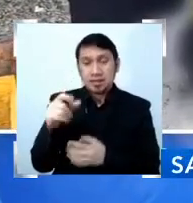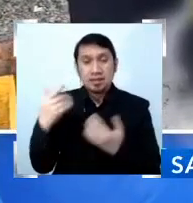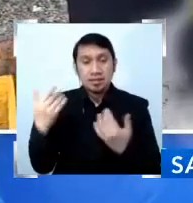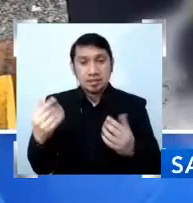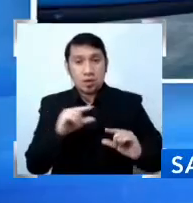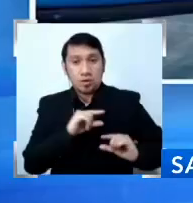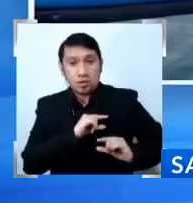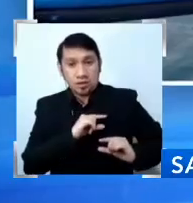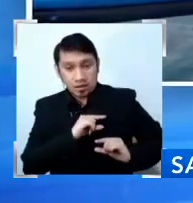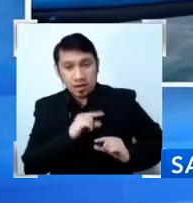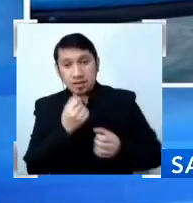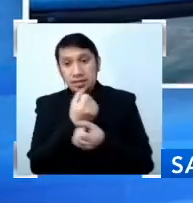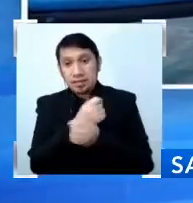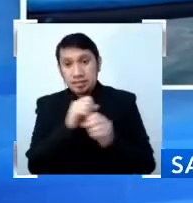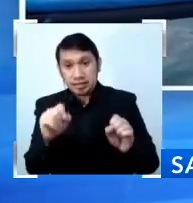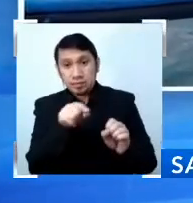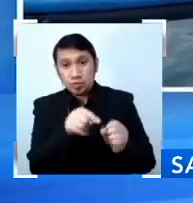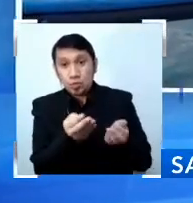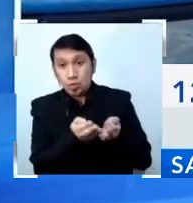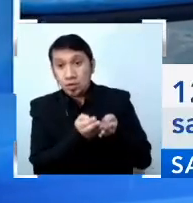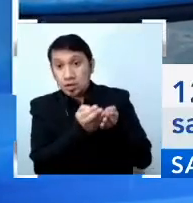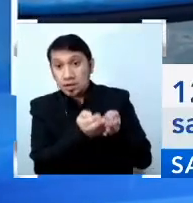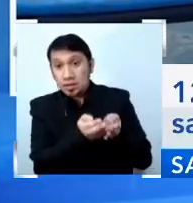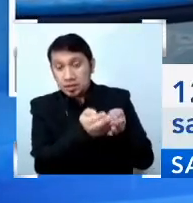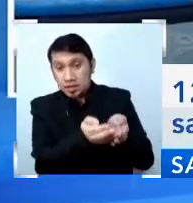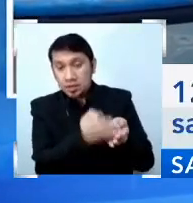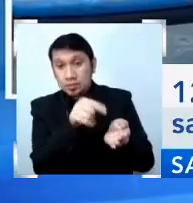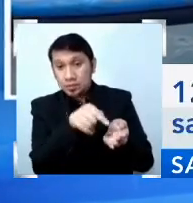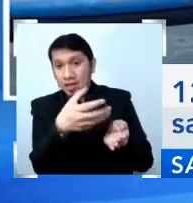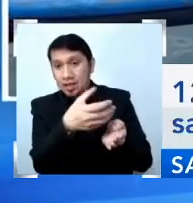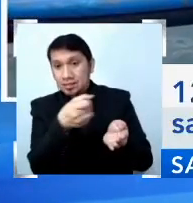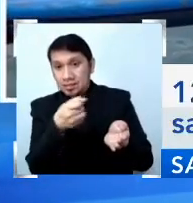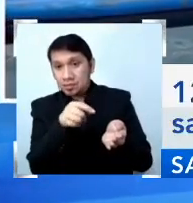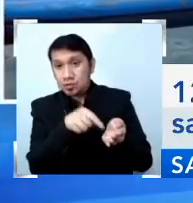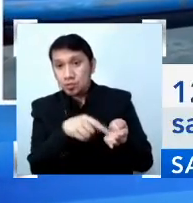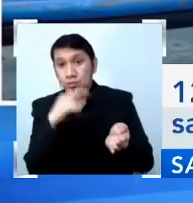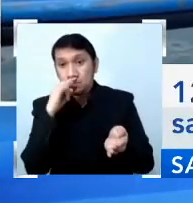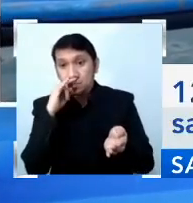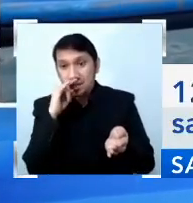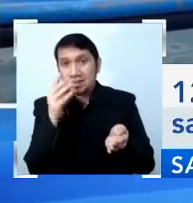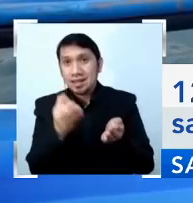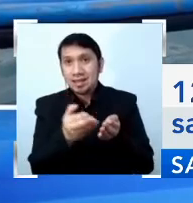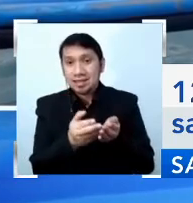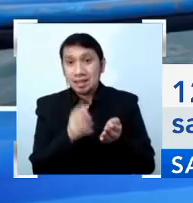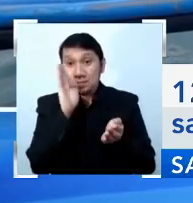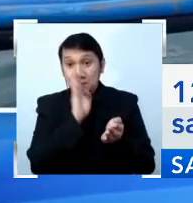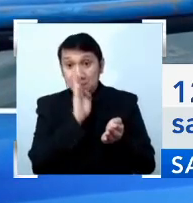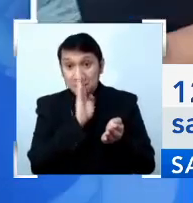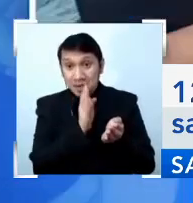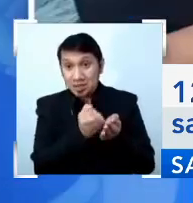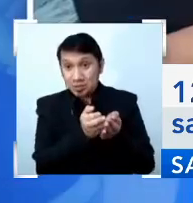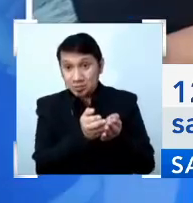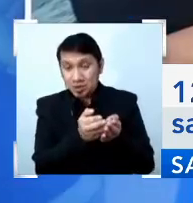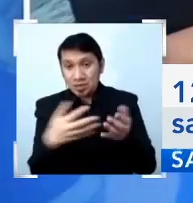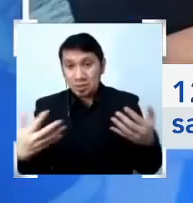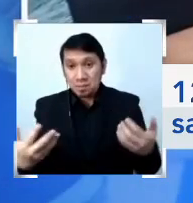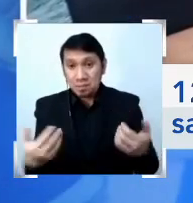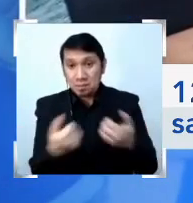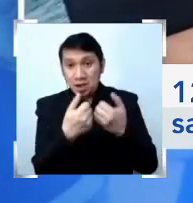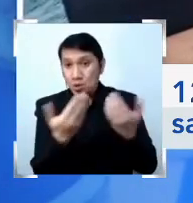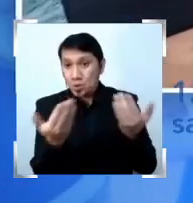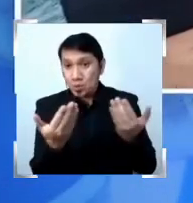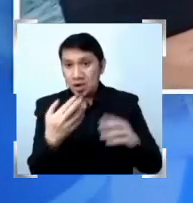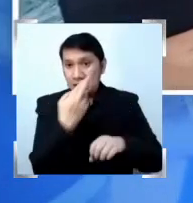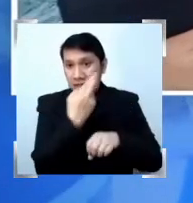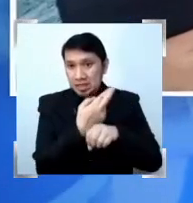ng isang speedboat, kabilang ang isang bata. Nabutas ang speedboat nang tumama sa malaking bato dahil sa lakas ng